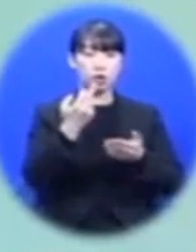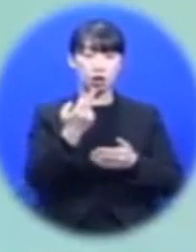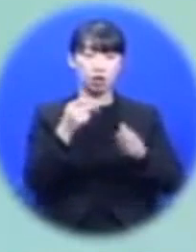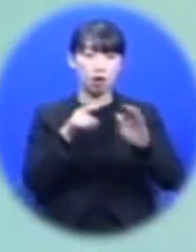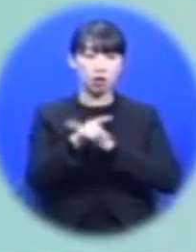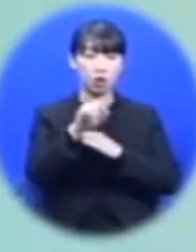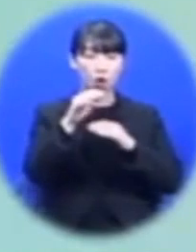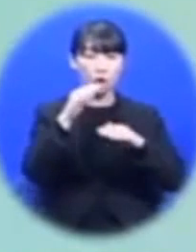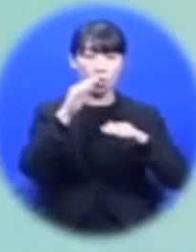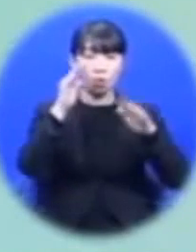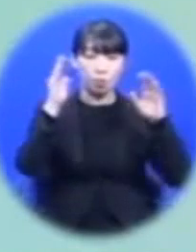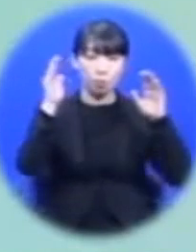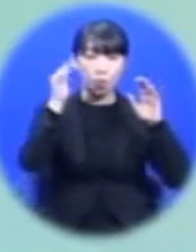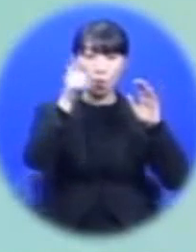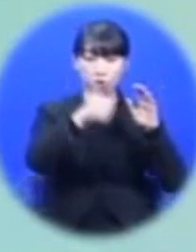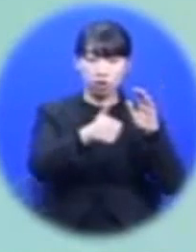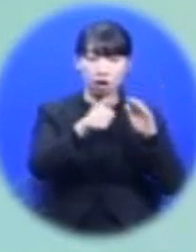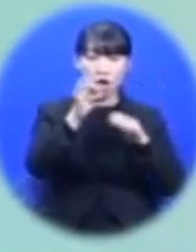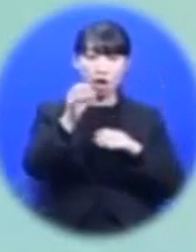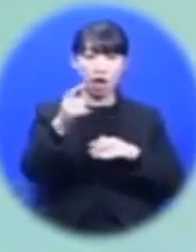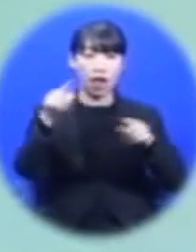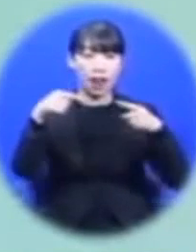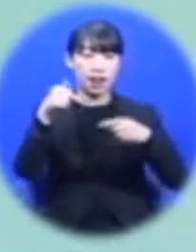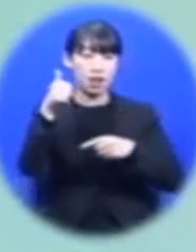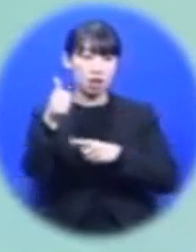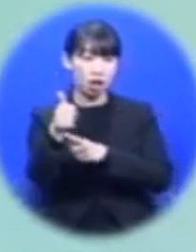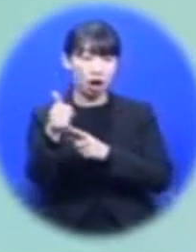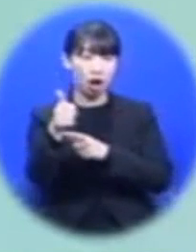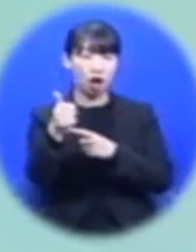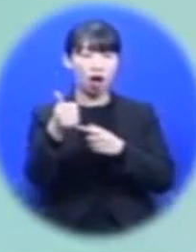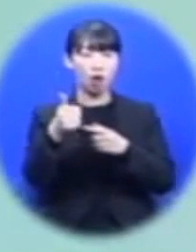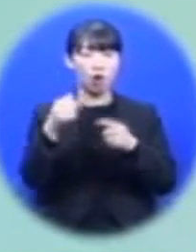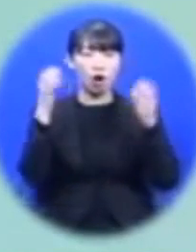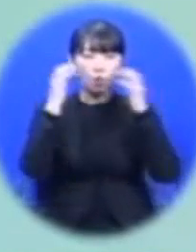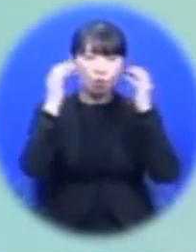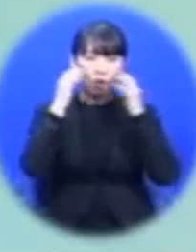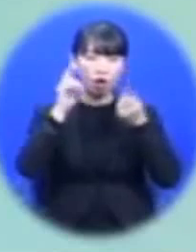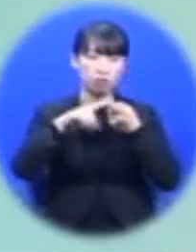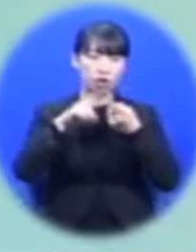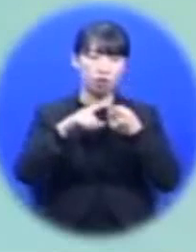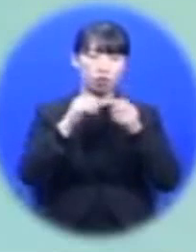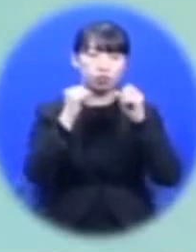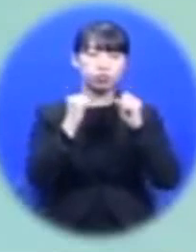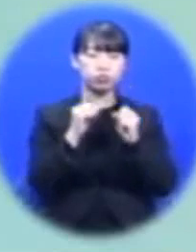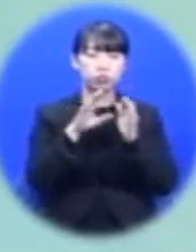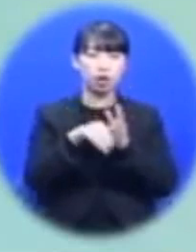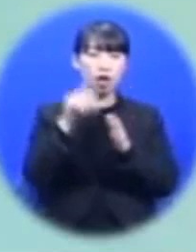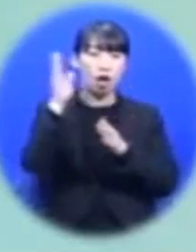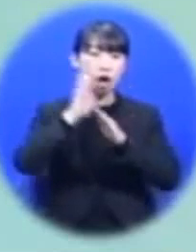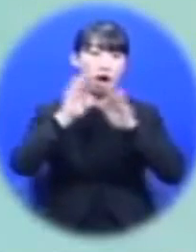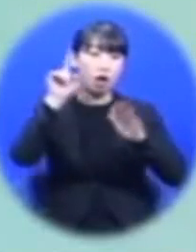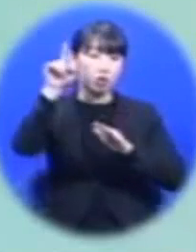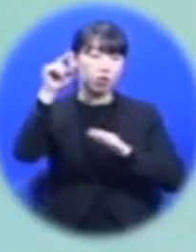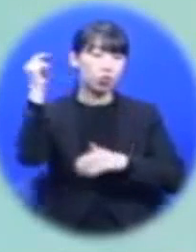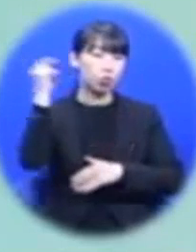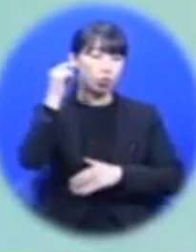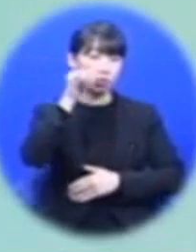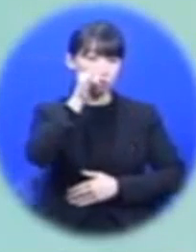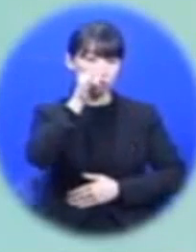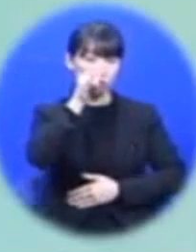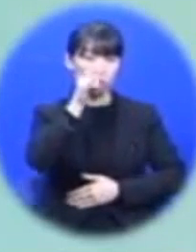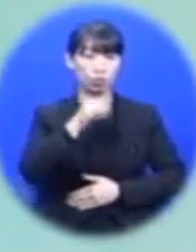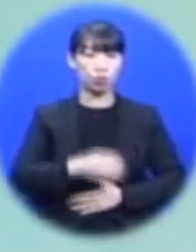고난 당하실 것에 대한 이야기를 나누고 있으실 때 하늘에서 소리가 들렸다 그랬습니다 하나님의